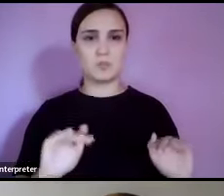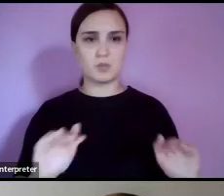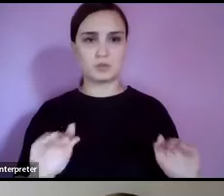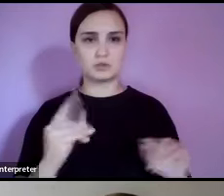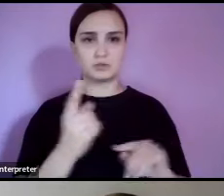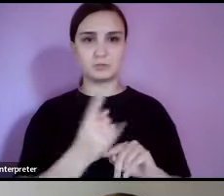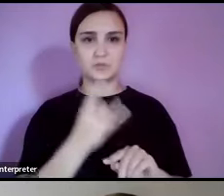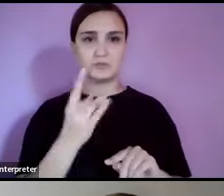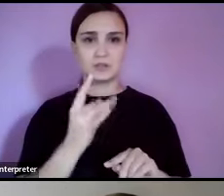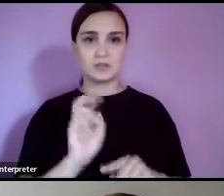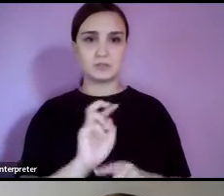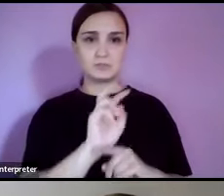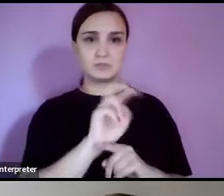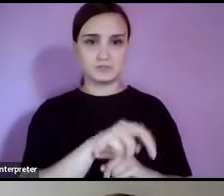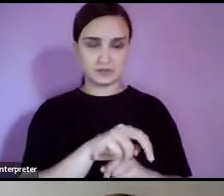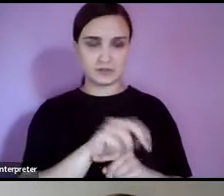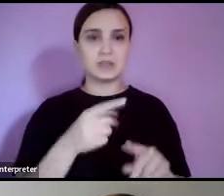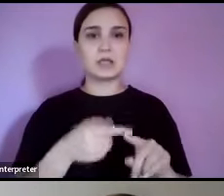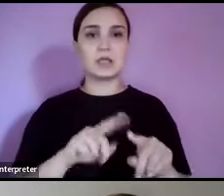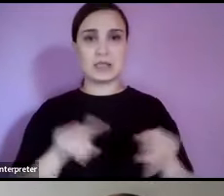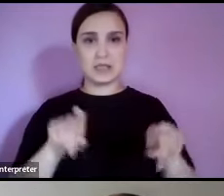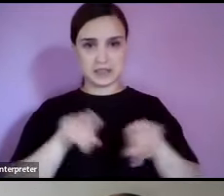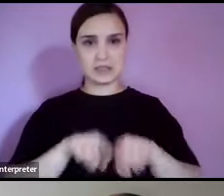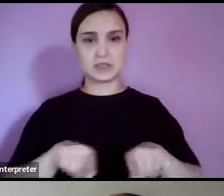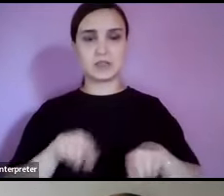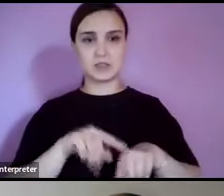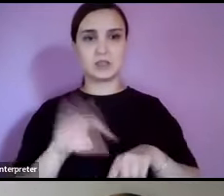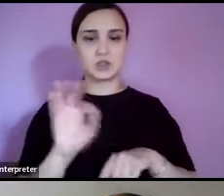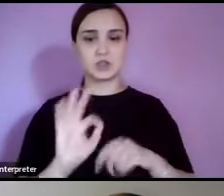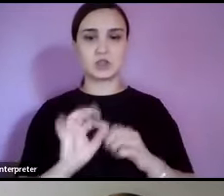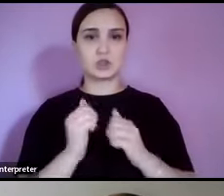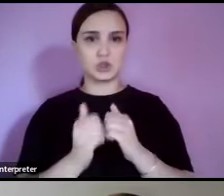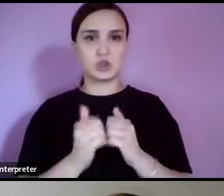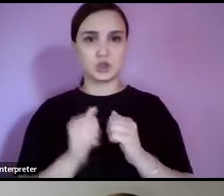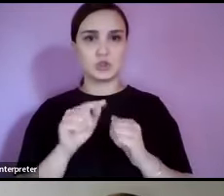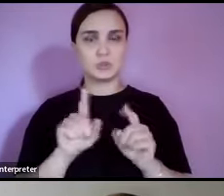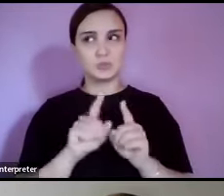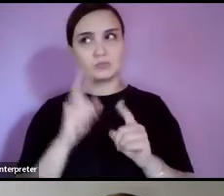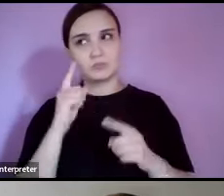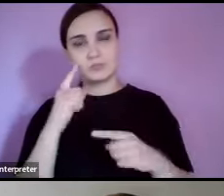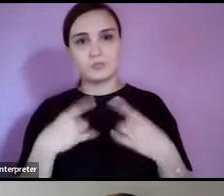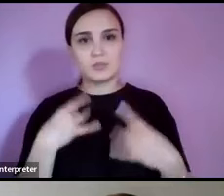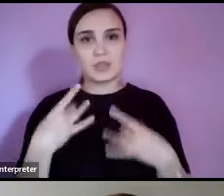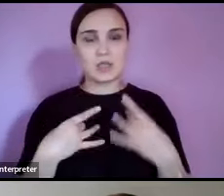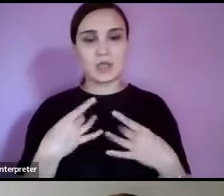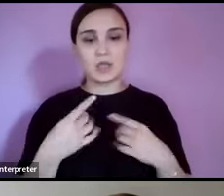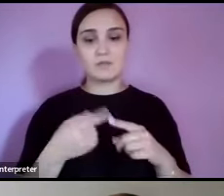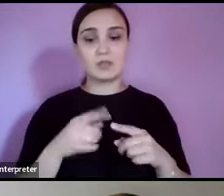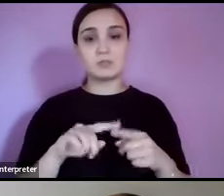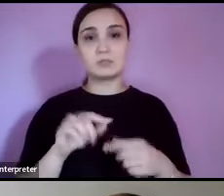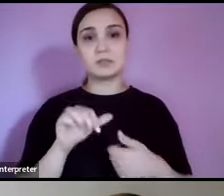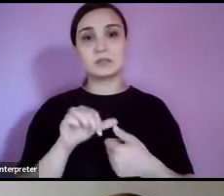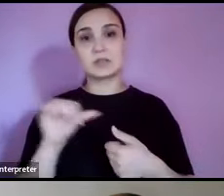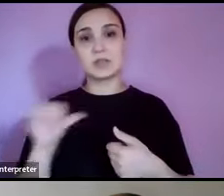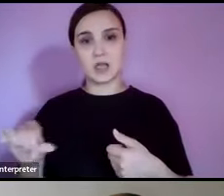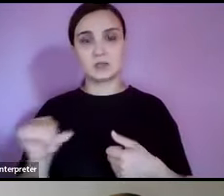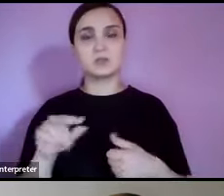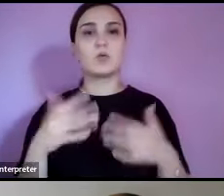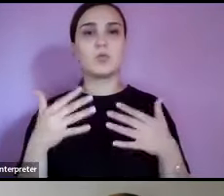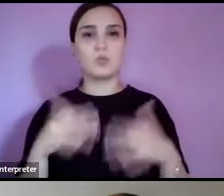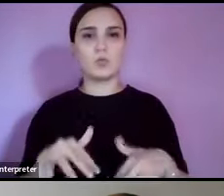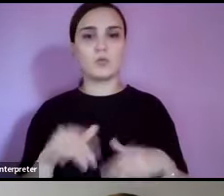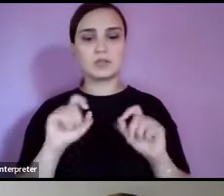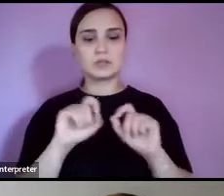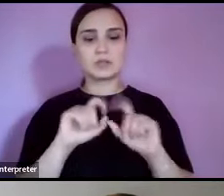პირველად წავიდა და ესეც ხშირად არის, რომ ისინი ძღელავენ ამასთან დაკავშირებით. გარდა ამისა, უკვე